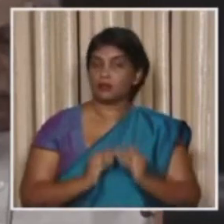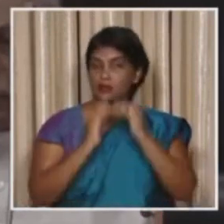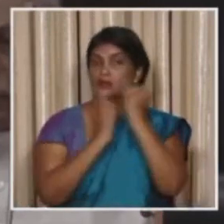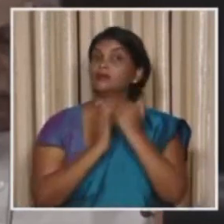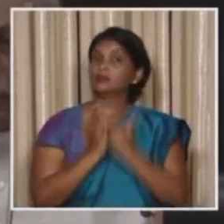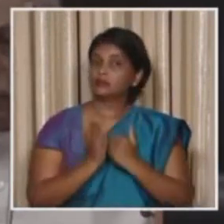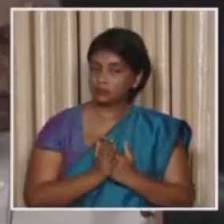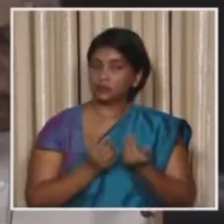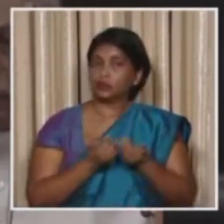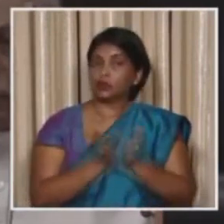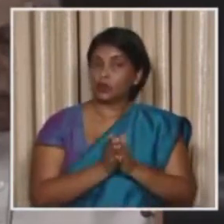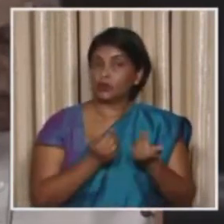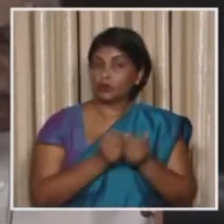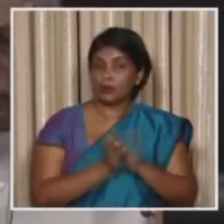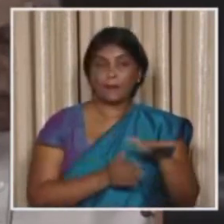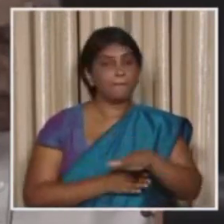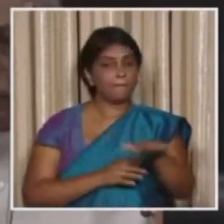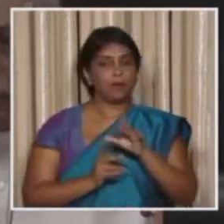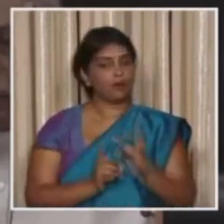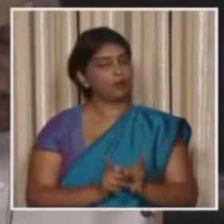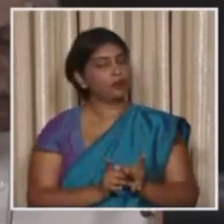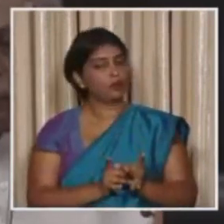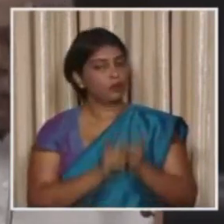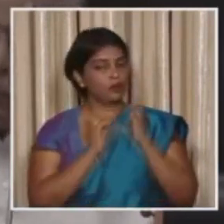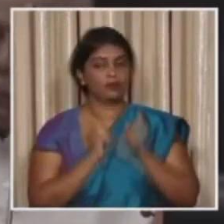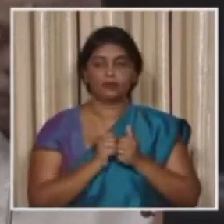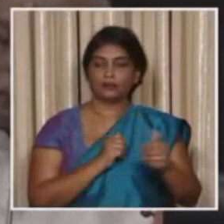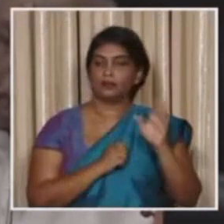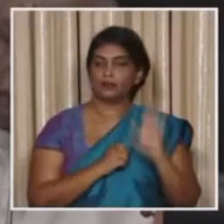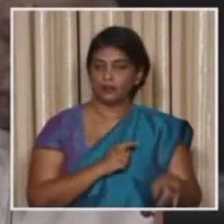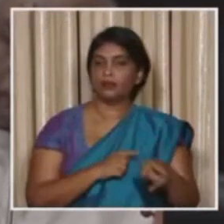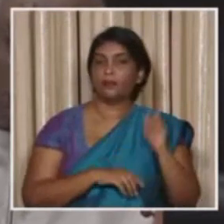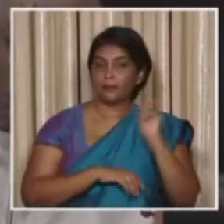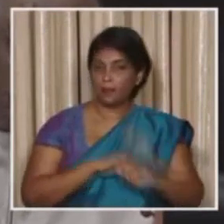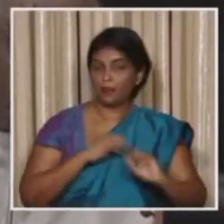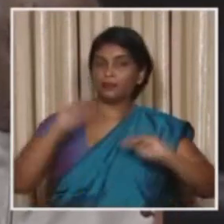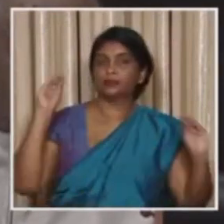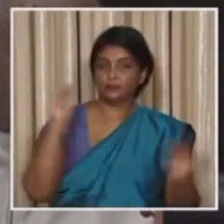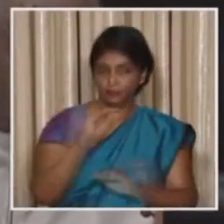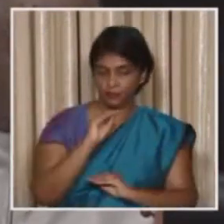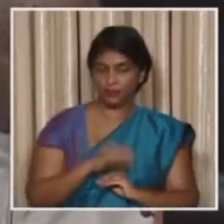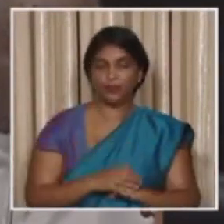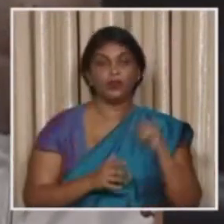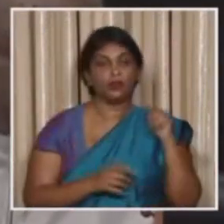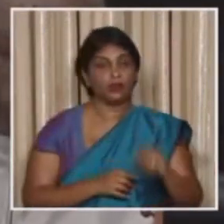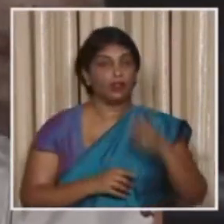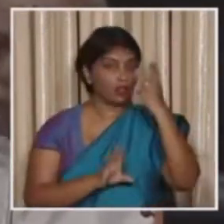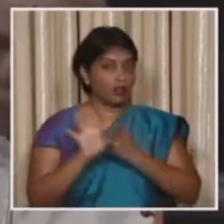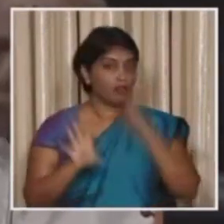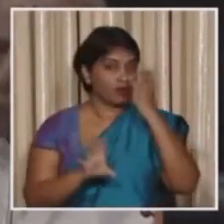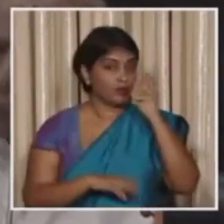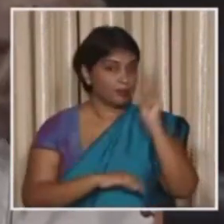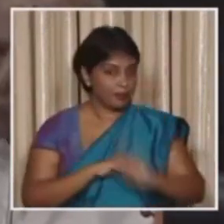වැඩසටහනද තම තමන්ගේ බල ප්‍රදේශයට අනුගත වෙන ආකාරයට මෙම සැලසුමට ඇතුළත් කළ යුතුයි. මේ තුන් අවුරුදු